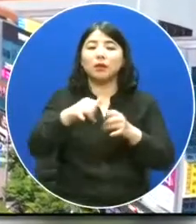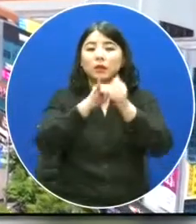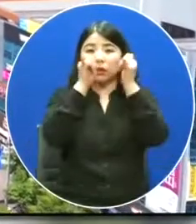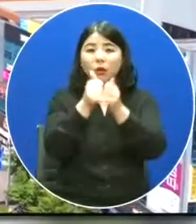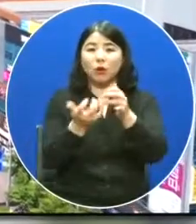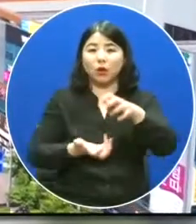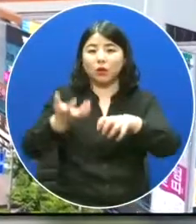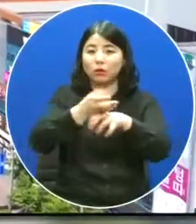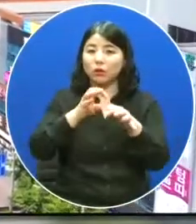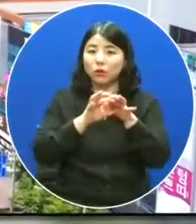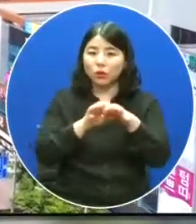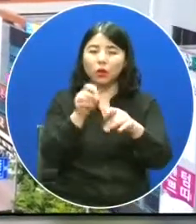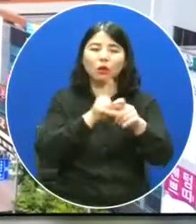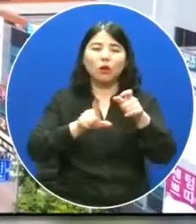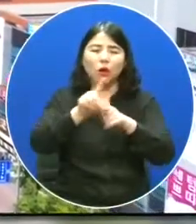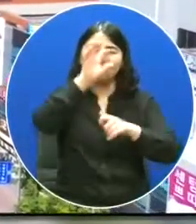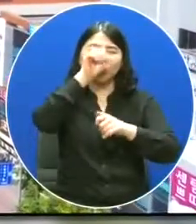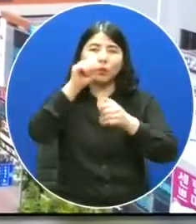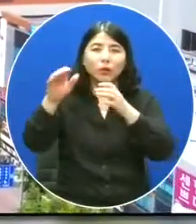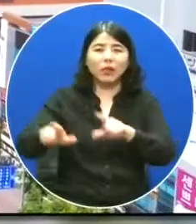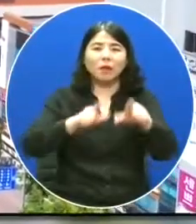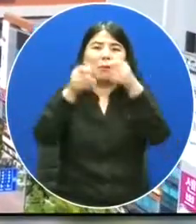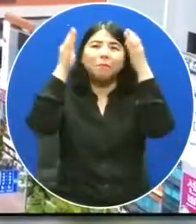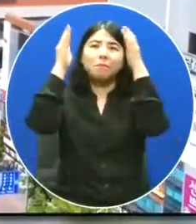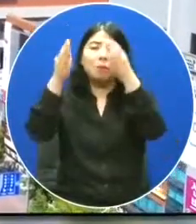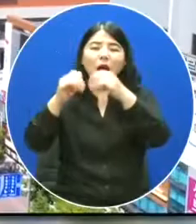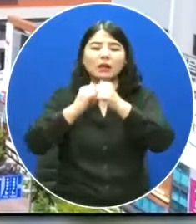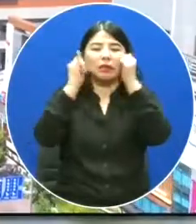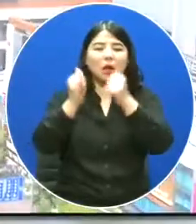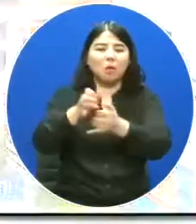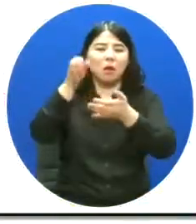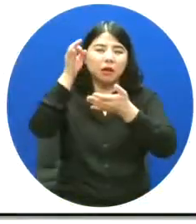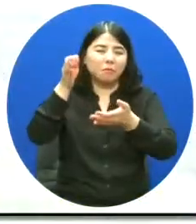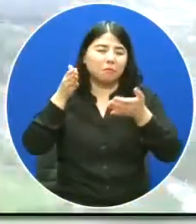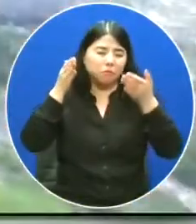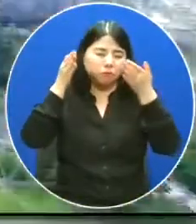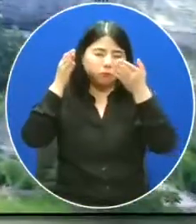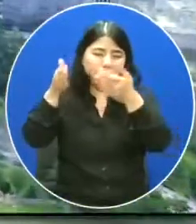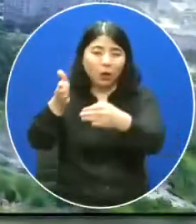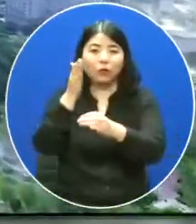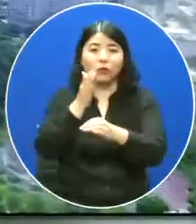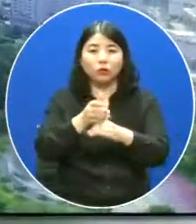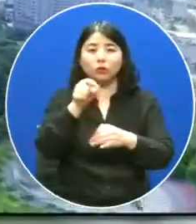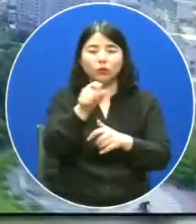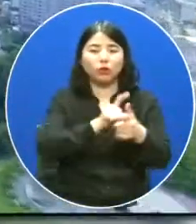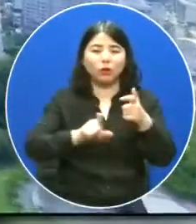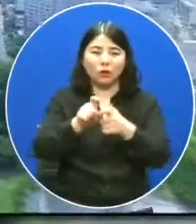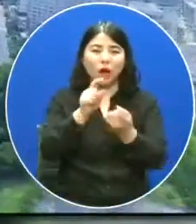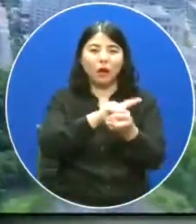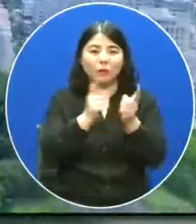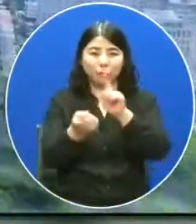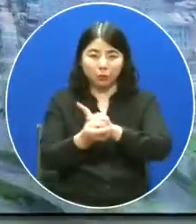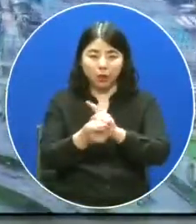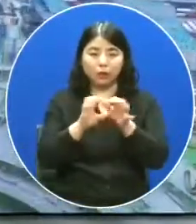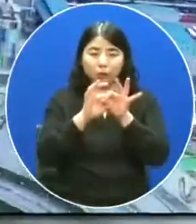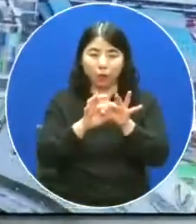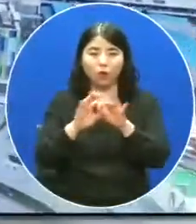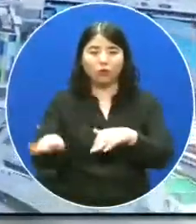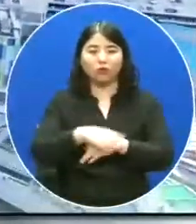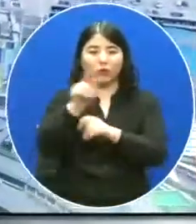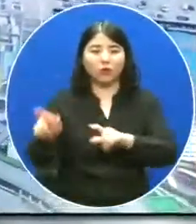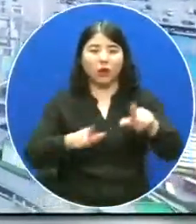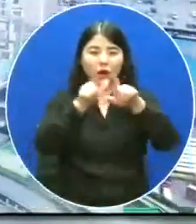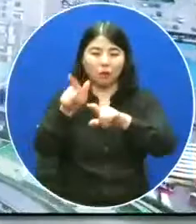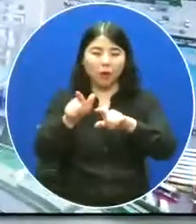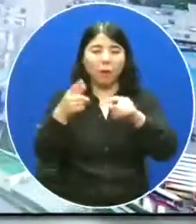이것은 사회혁신을 통해 더 나은 삶을 향한 사회적 가치를 창출해가는 과정으로서 여기에는 상생을 통해 우리의 삶의